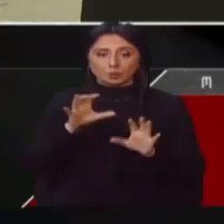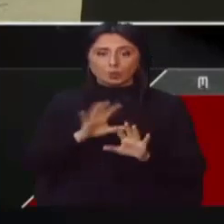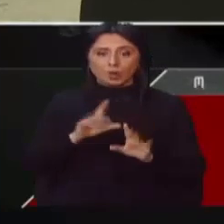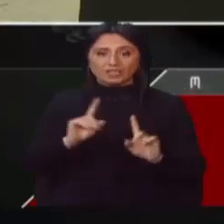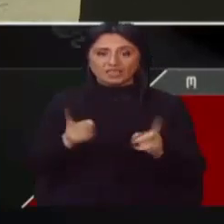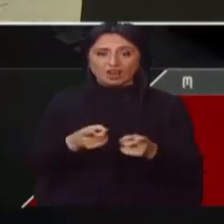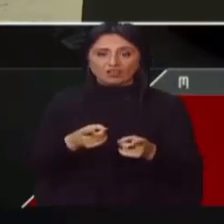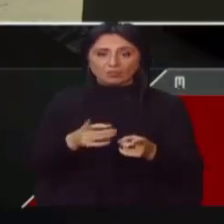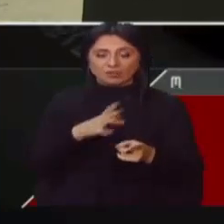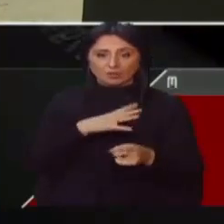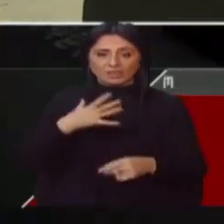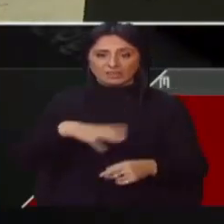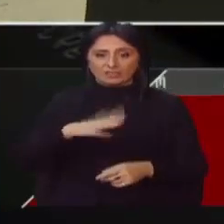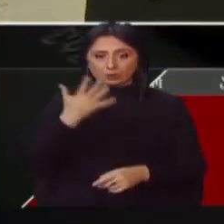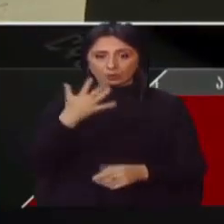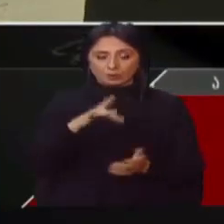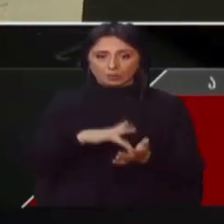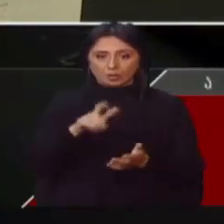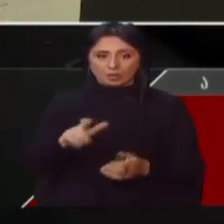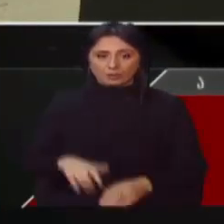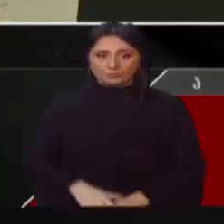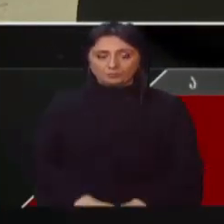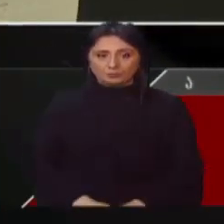ukanono dakavebul ikna sakartvelos khuti mokhalake.